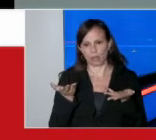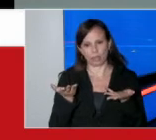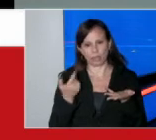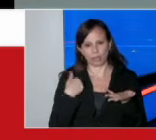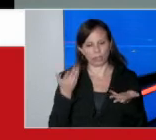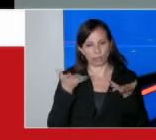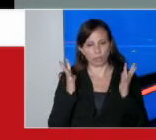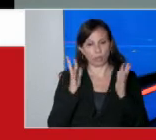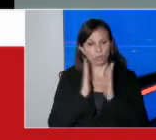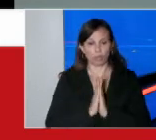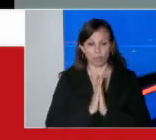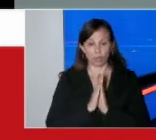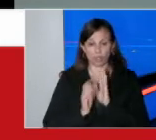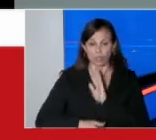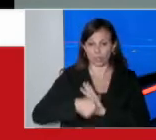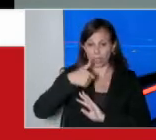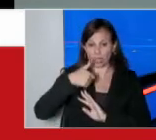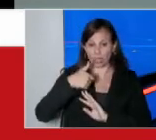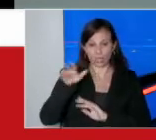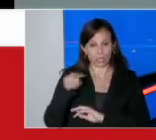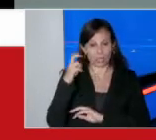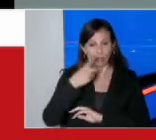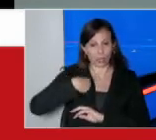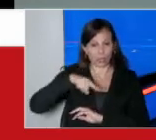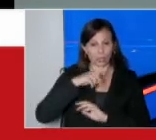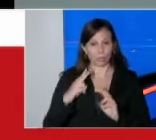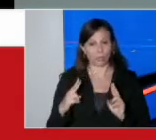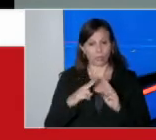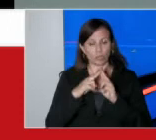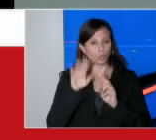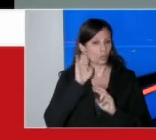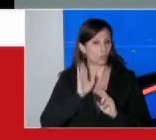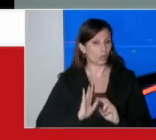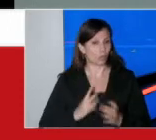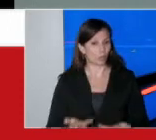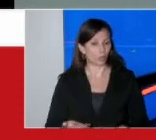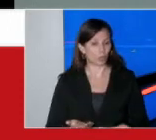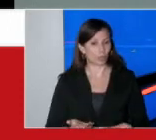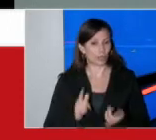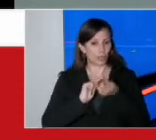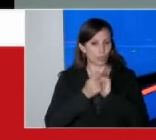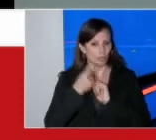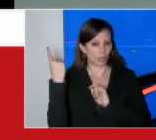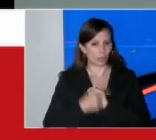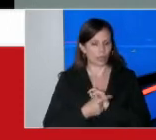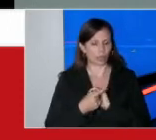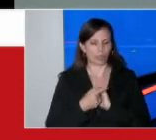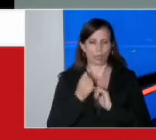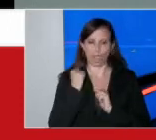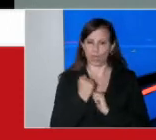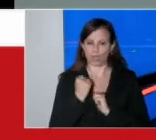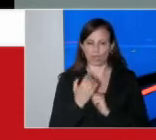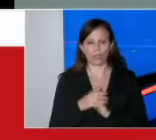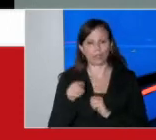מאוד מקווה שהשר יזמן אותנו לפגישה, ישמע אותנו, מי כמוך יודעת,